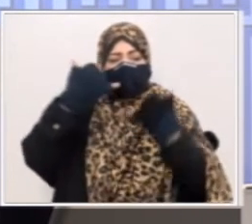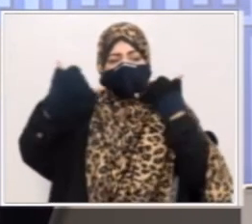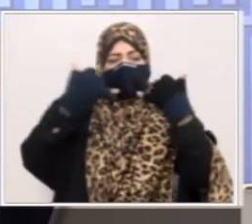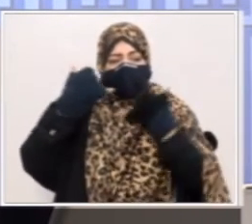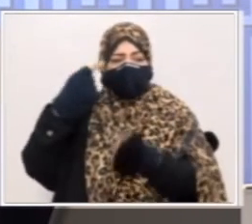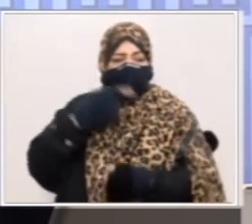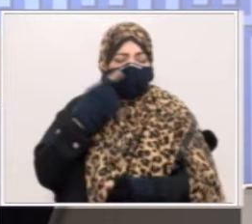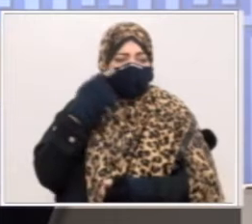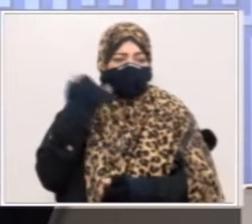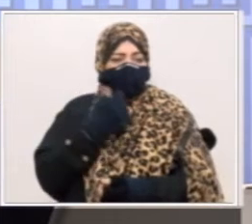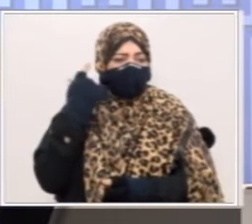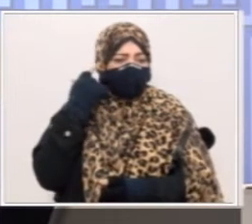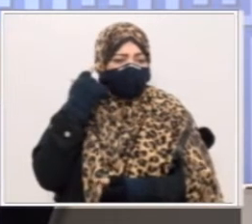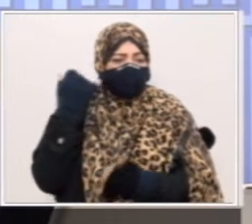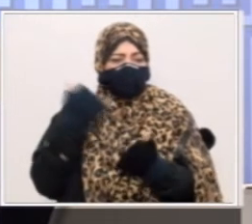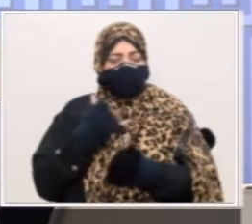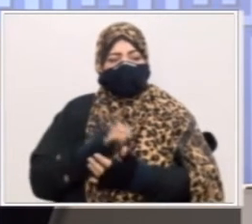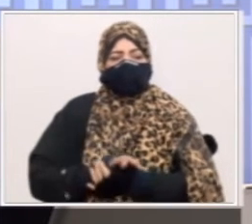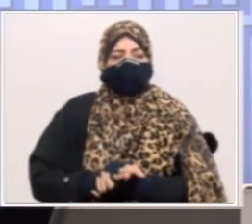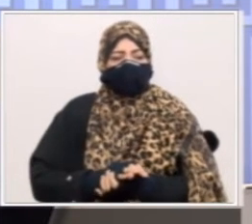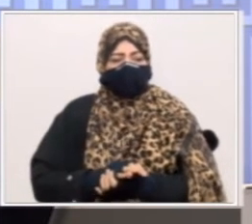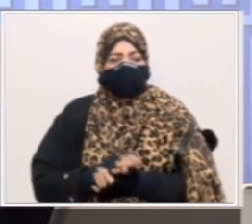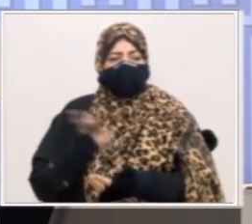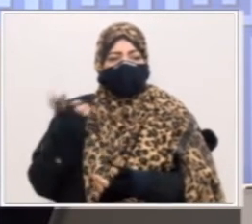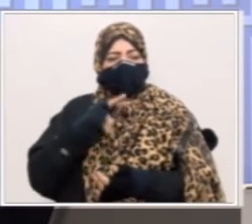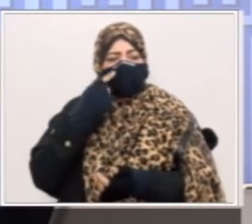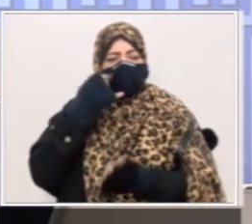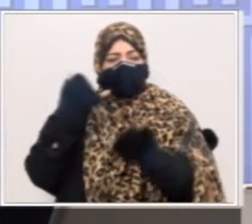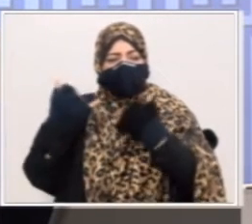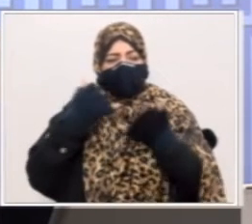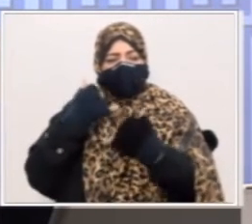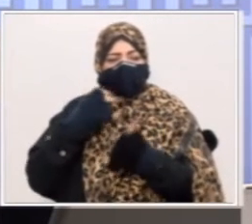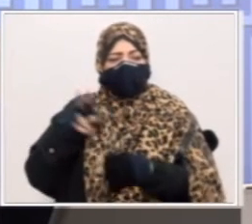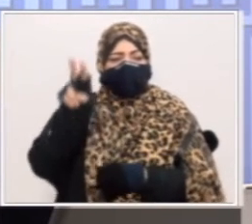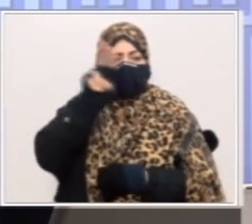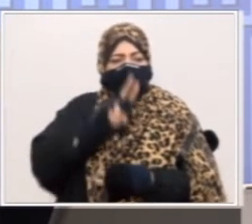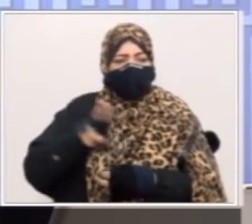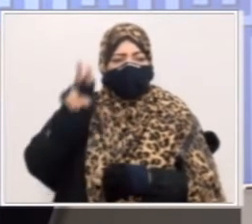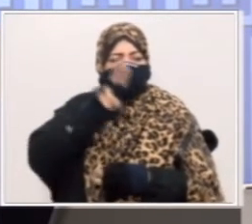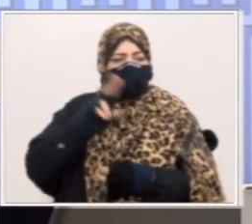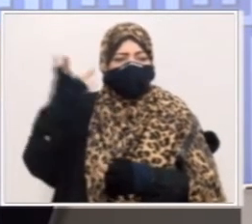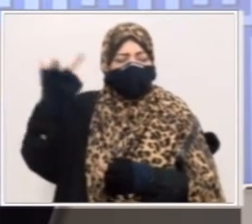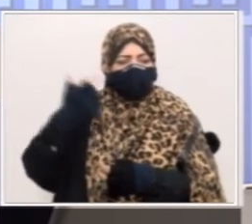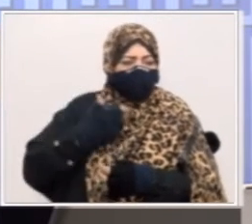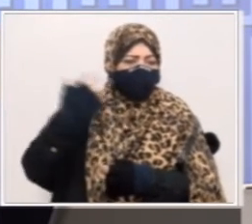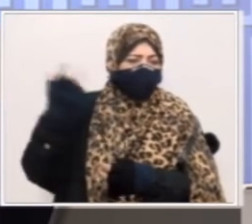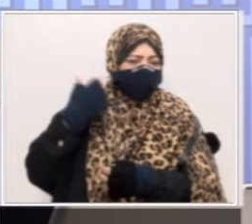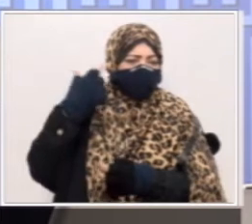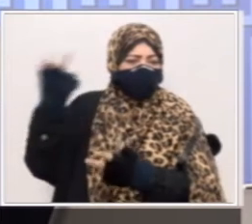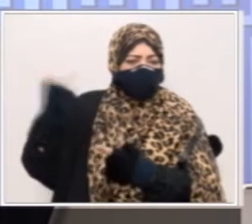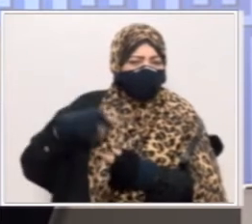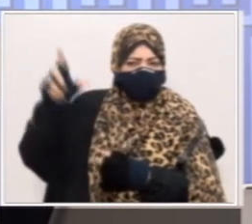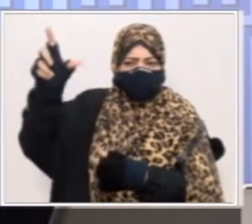ثم بعض الأسئلة التي وردت، يسأل أحدهم عن الصيام